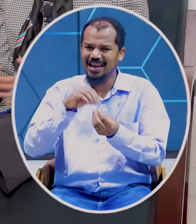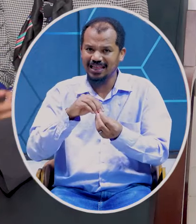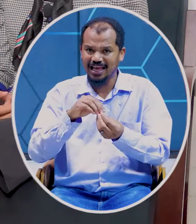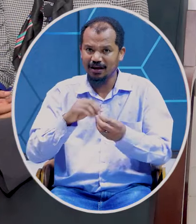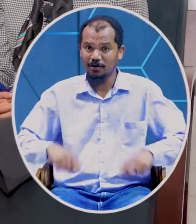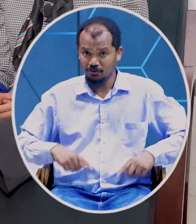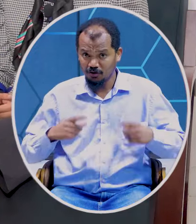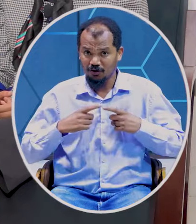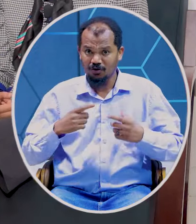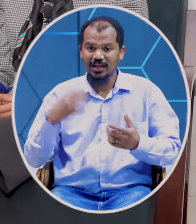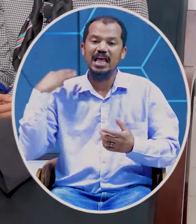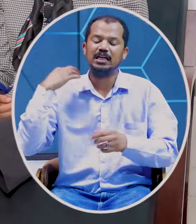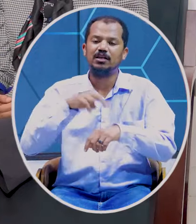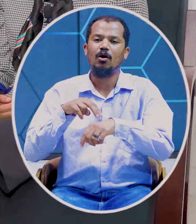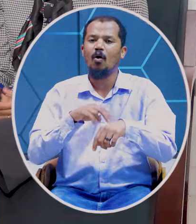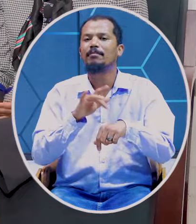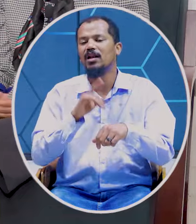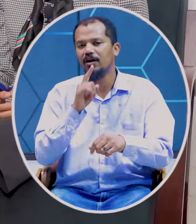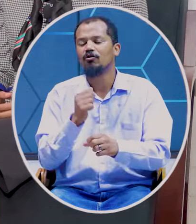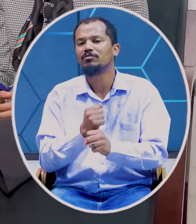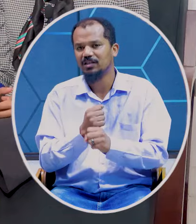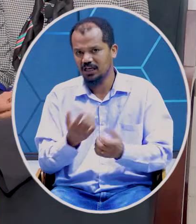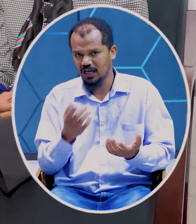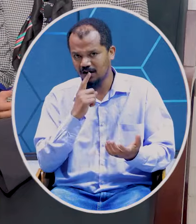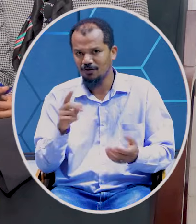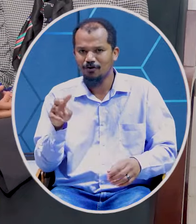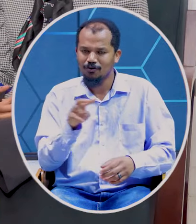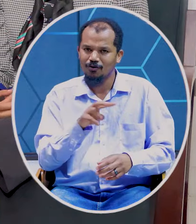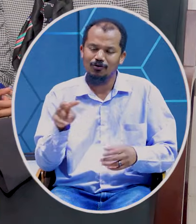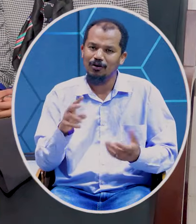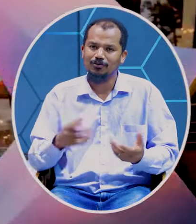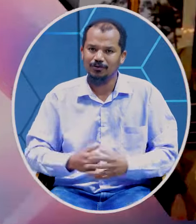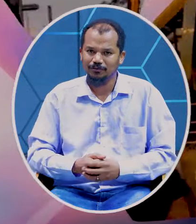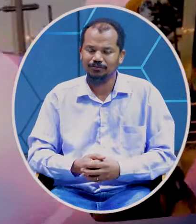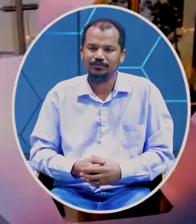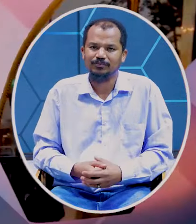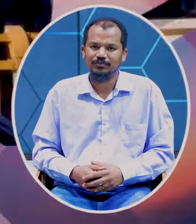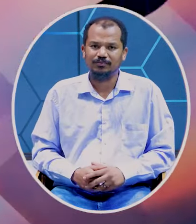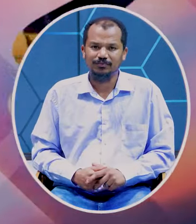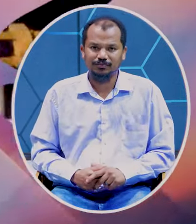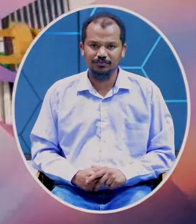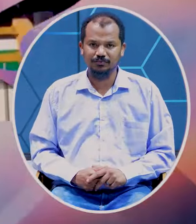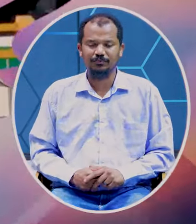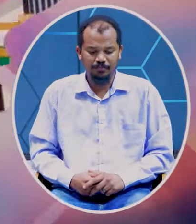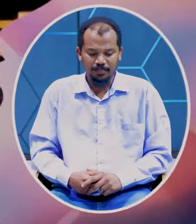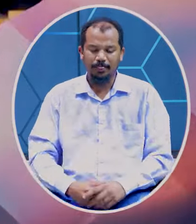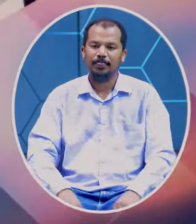የበለጠ እንትን የሚኖረው የግል ተቋም ላይ ሲሰራ ነው እና ቤዚካሊ በሁለቱ ምክንያቶች ነው።